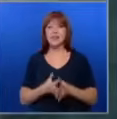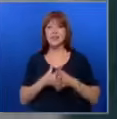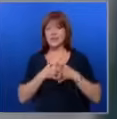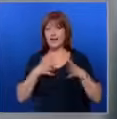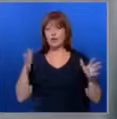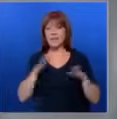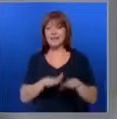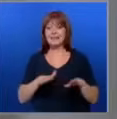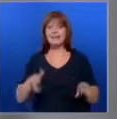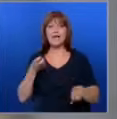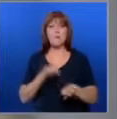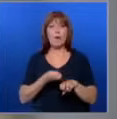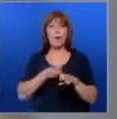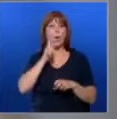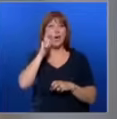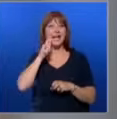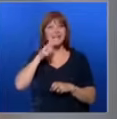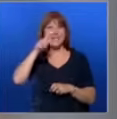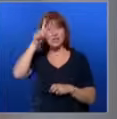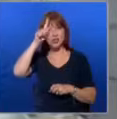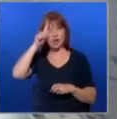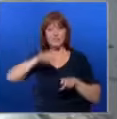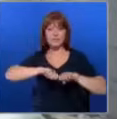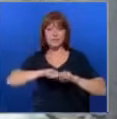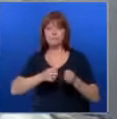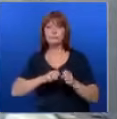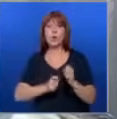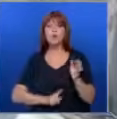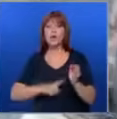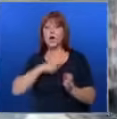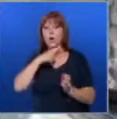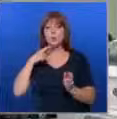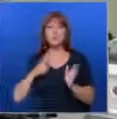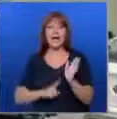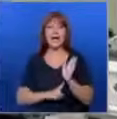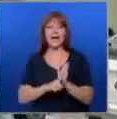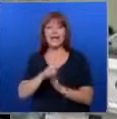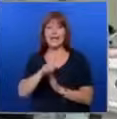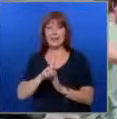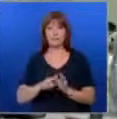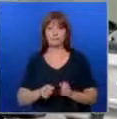Най-голямата детска болница в украинската столица беше поразена от руска ракета.